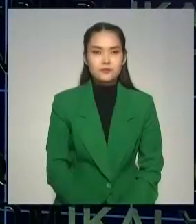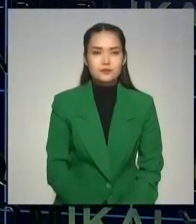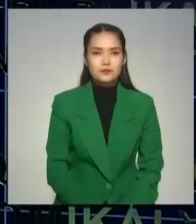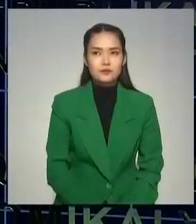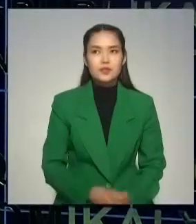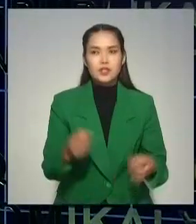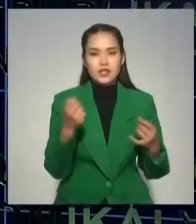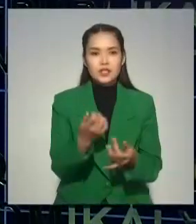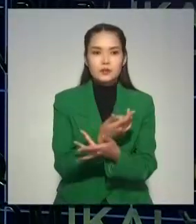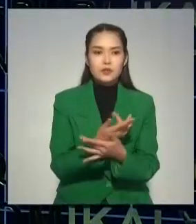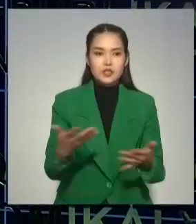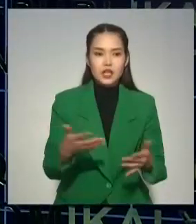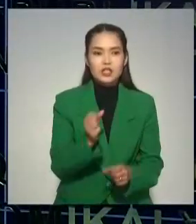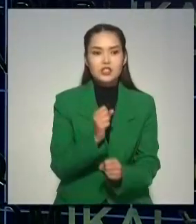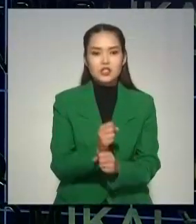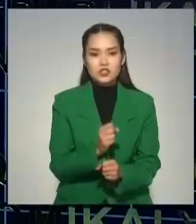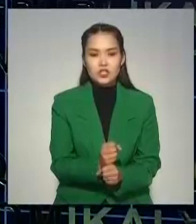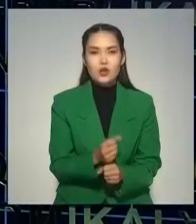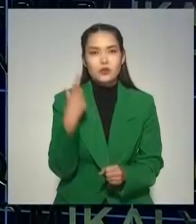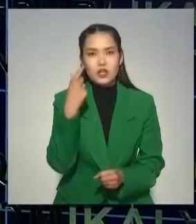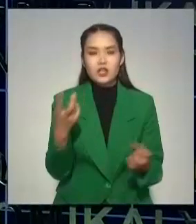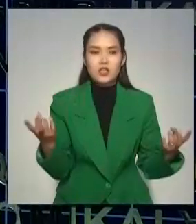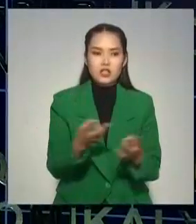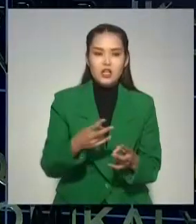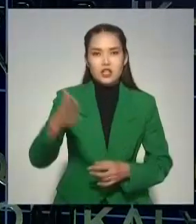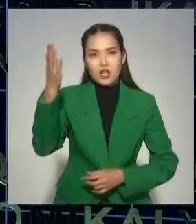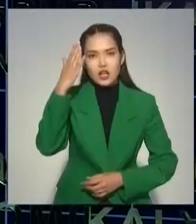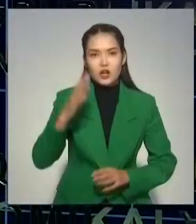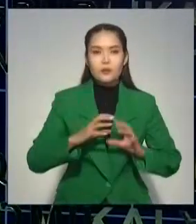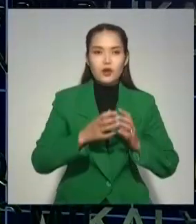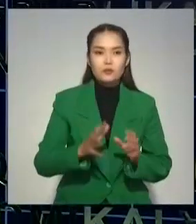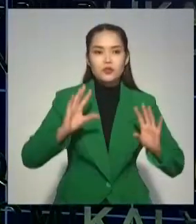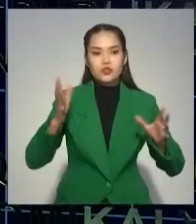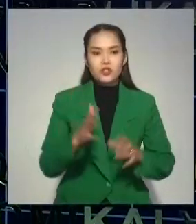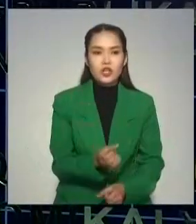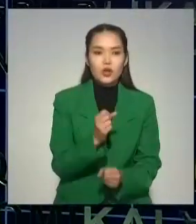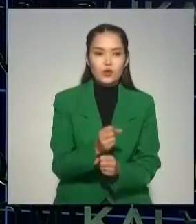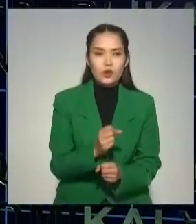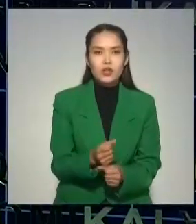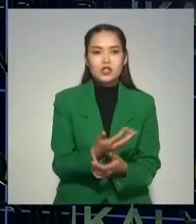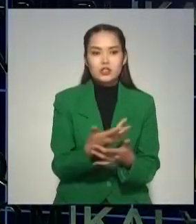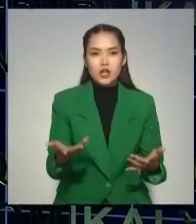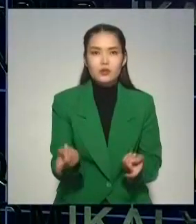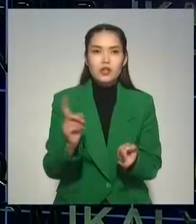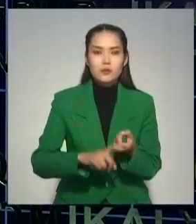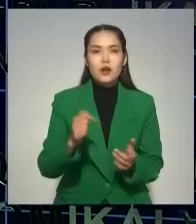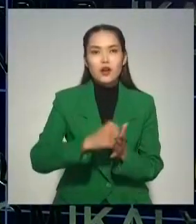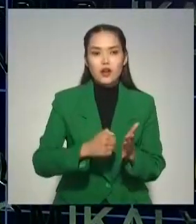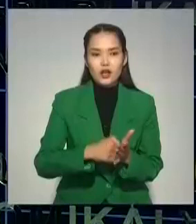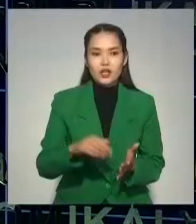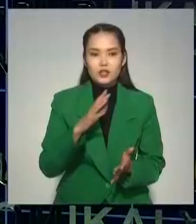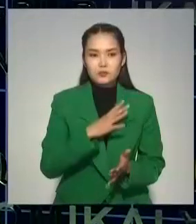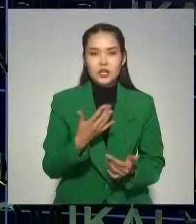Киімдер су жаңа көп жыл жатса да мүлдем ескірмеген. Қазір жергілікті әкімдік әлеуметтік жағдайы төмен отбасылардың тізімін дайындап жатыр. Біз бұл